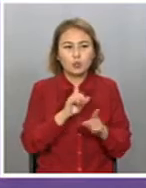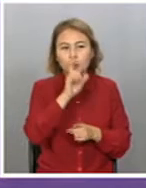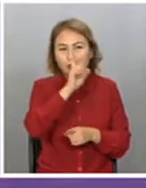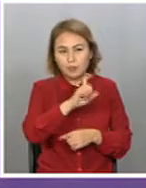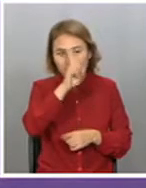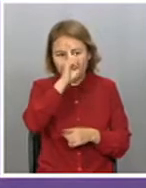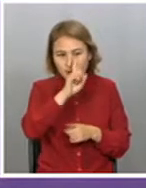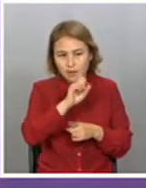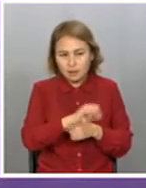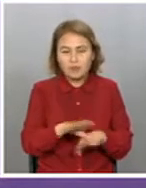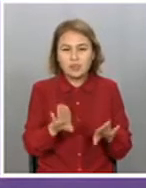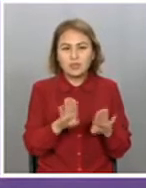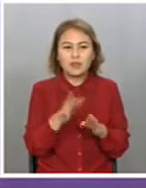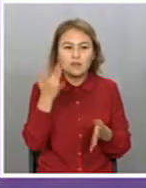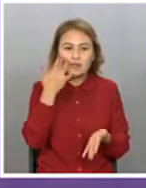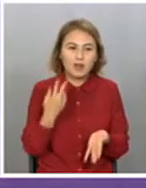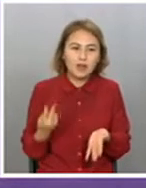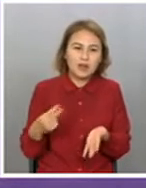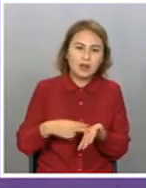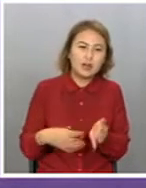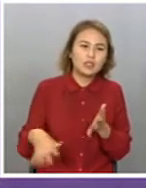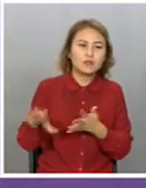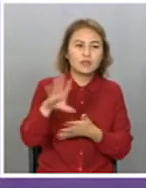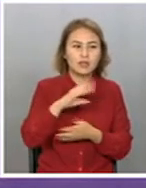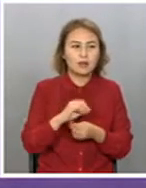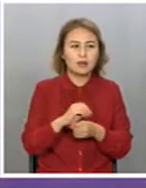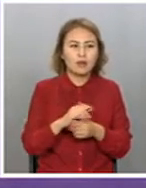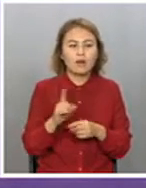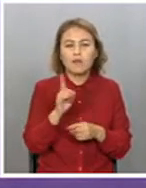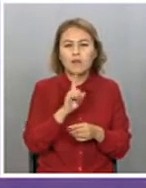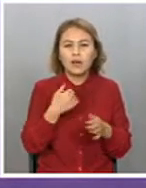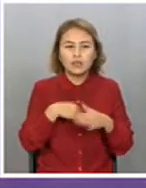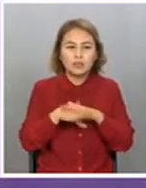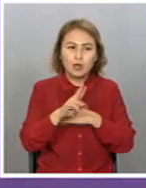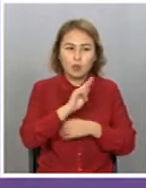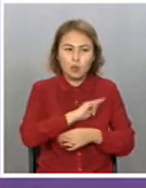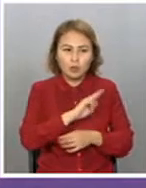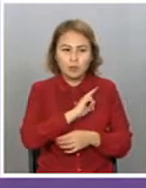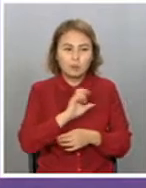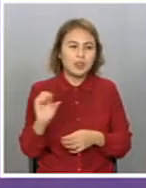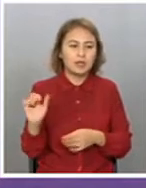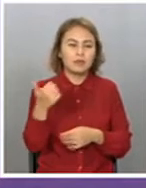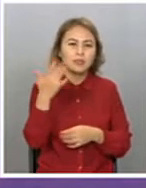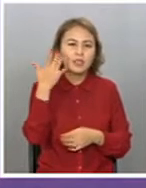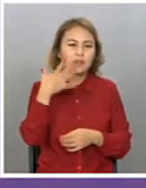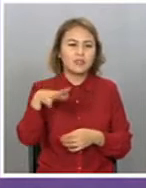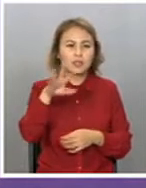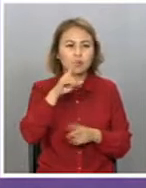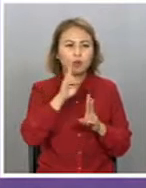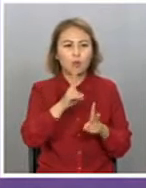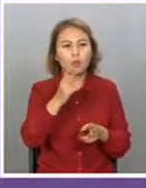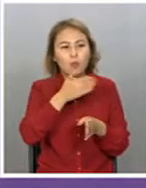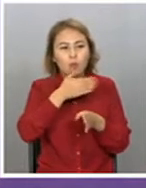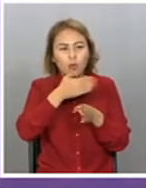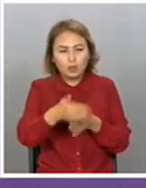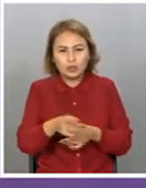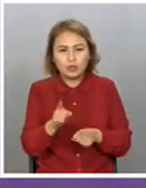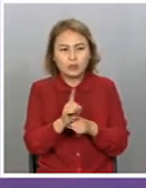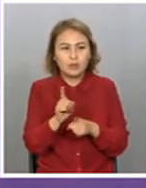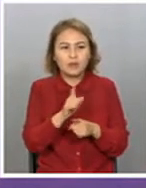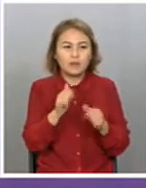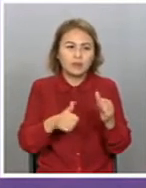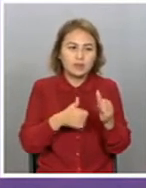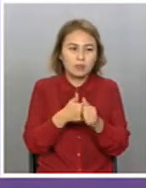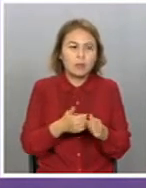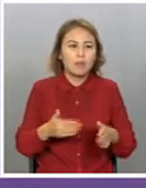тебе первым кланялись, вставай раньше всех, выходи на работу первым, тогда все, кто позже